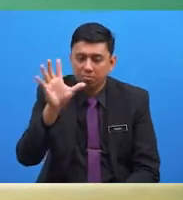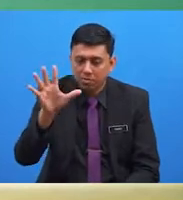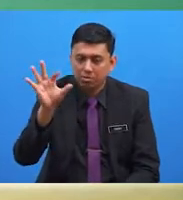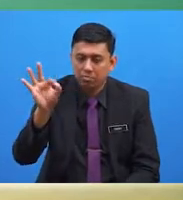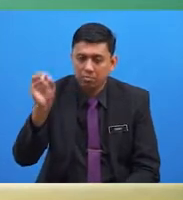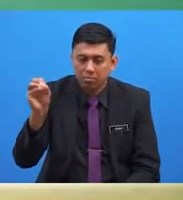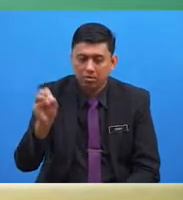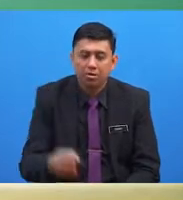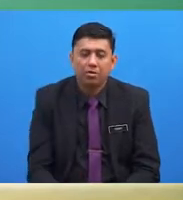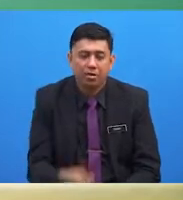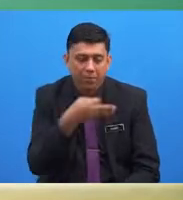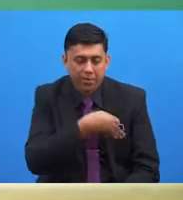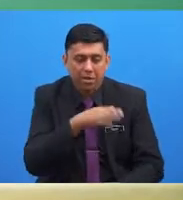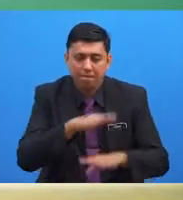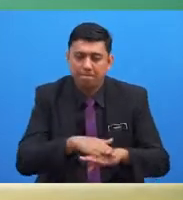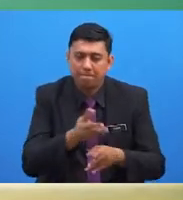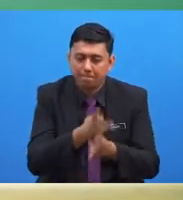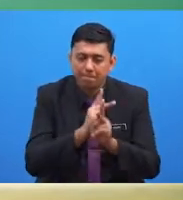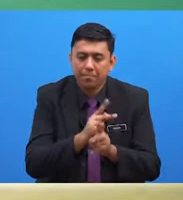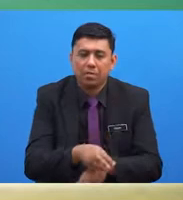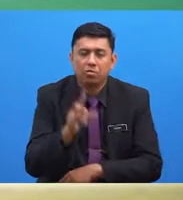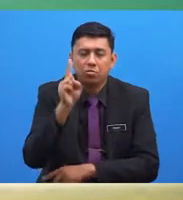RM1590, nilai faedah atas pinjaman sarah